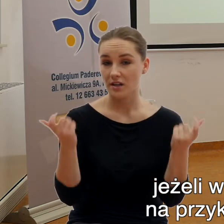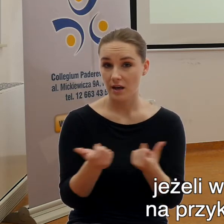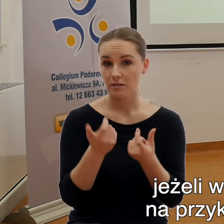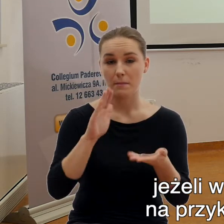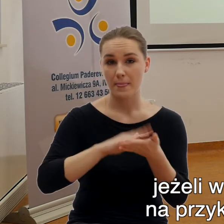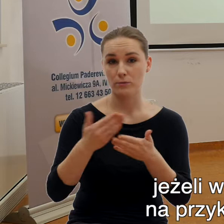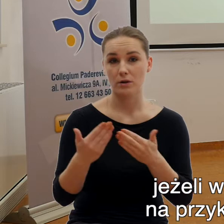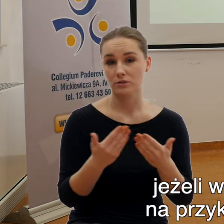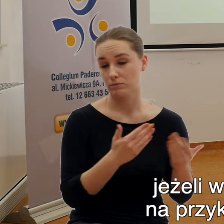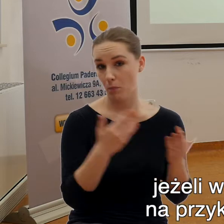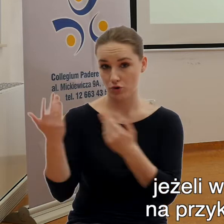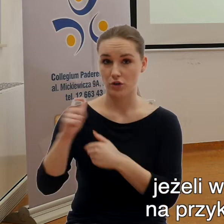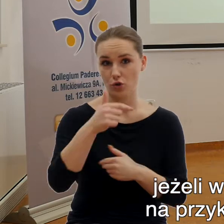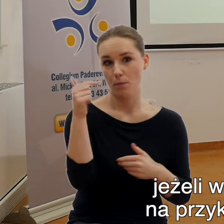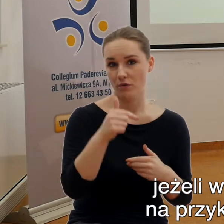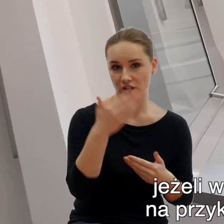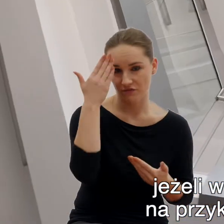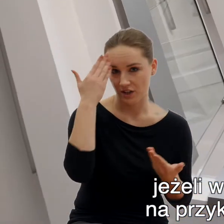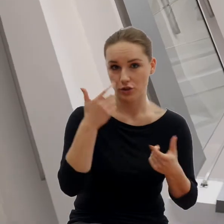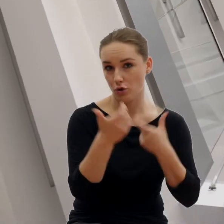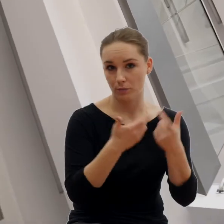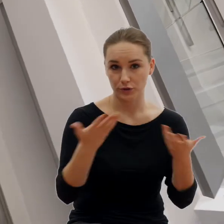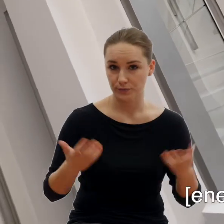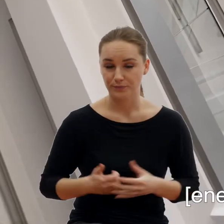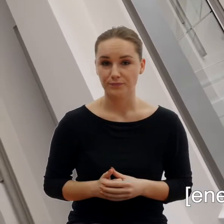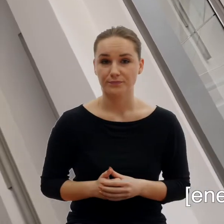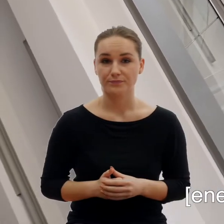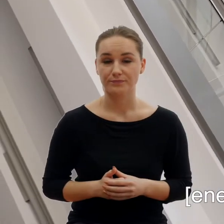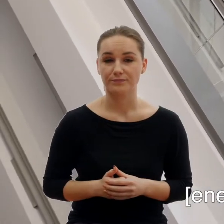przykład zagrożenie związane z pożarem.